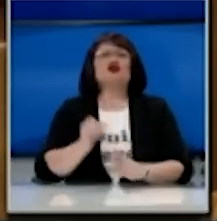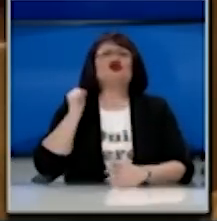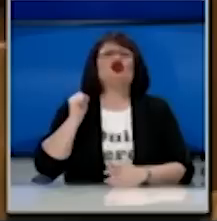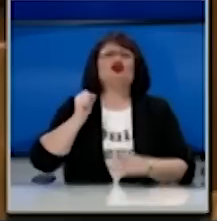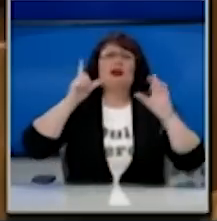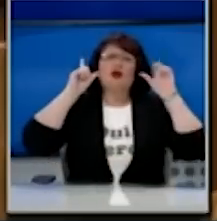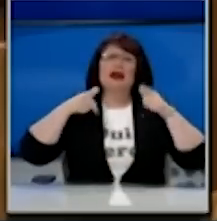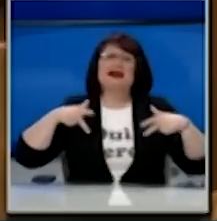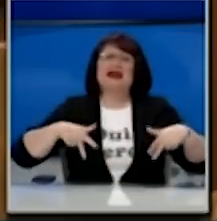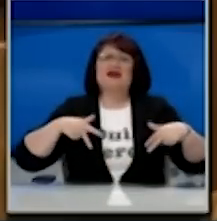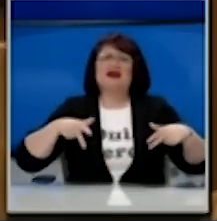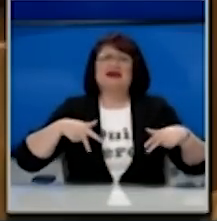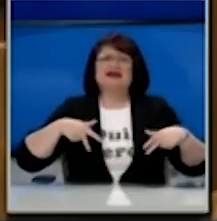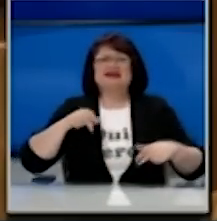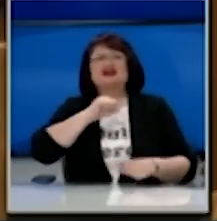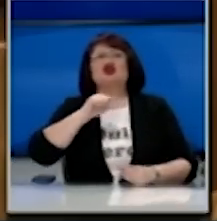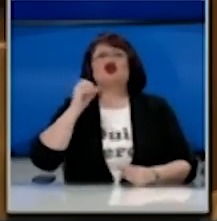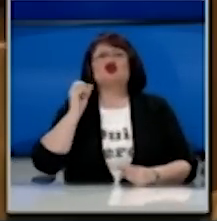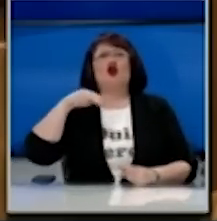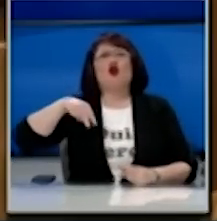σοσιαλδημοκρατική κυβέρνηση Σόλτς,